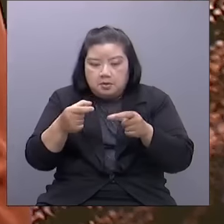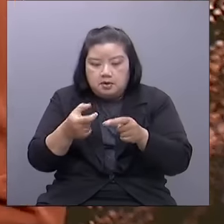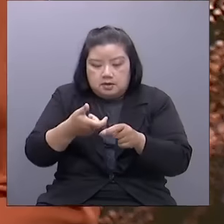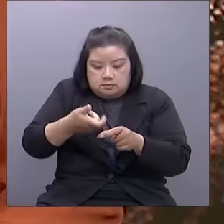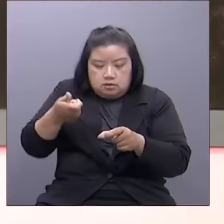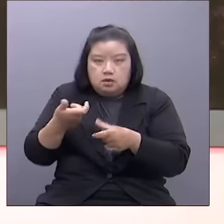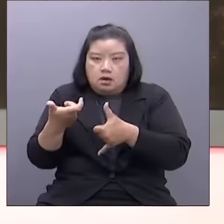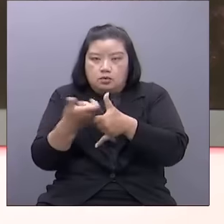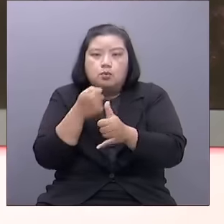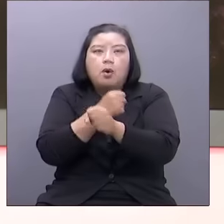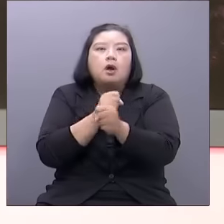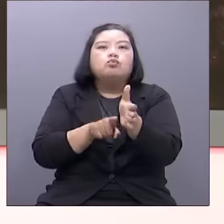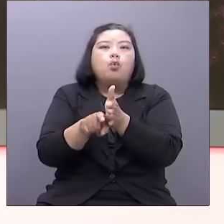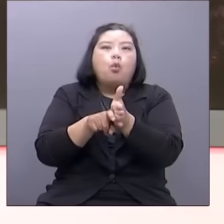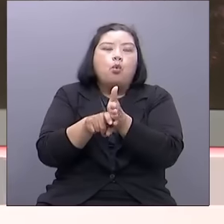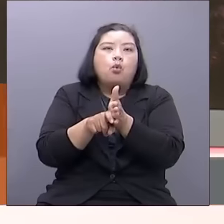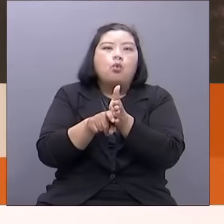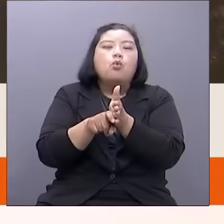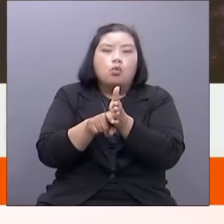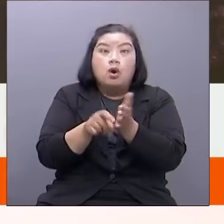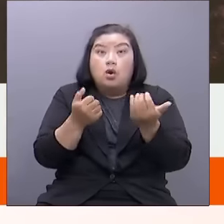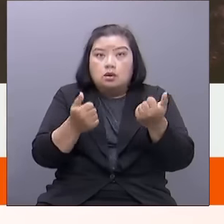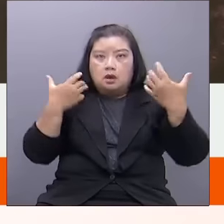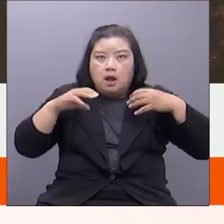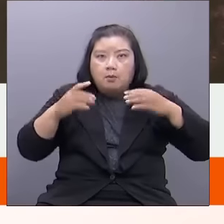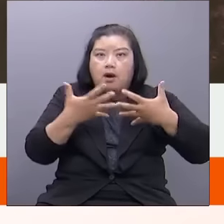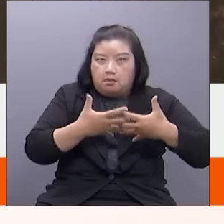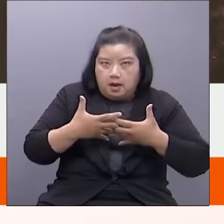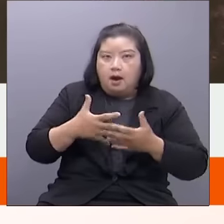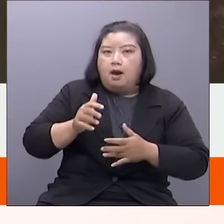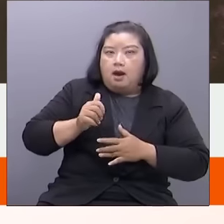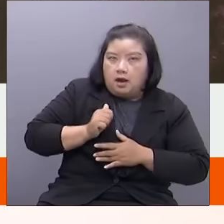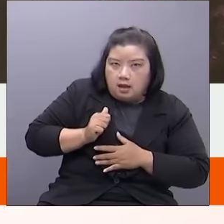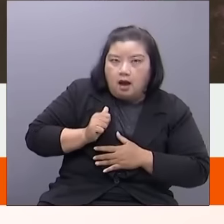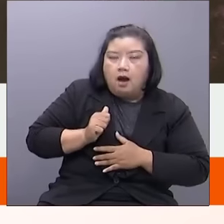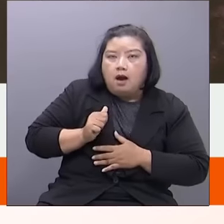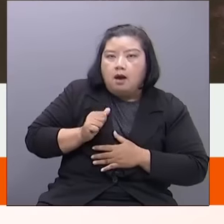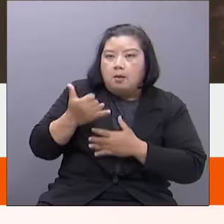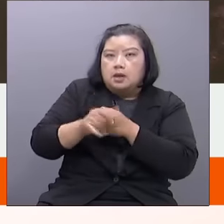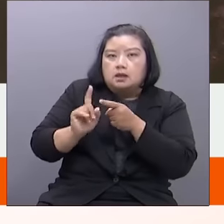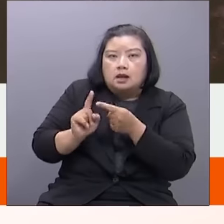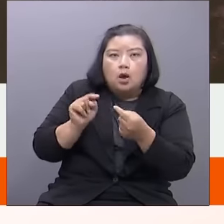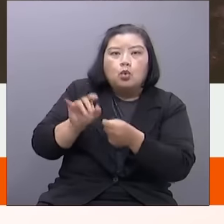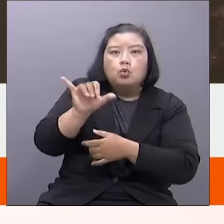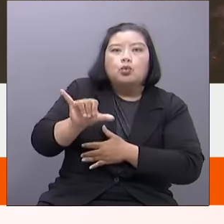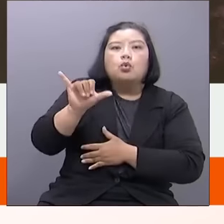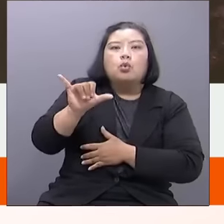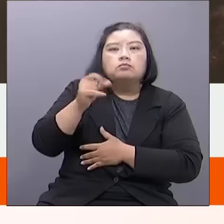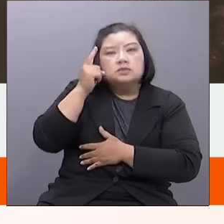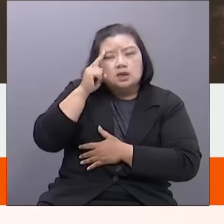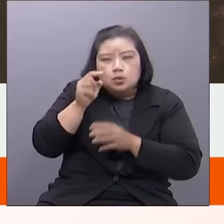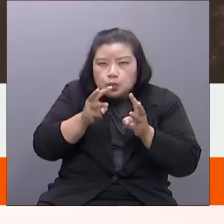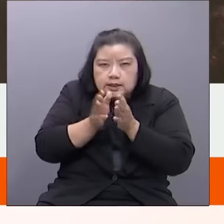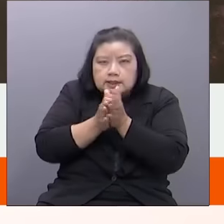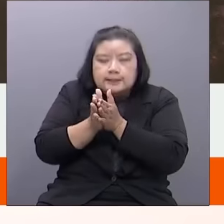อนาคตค่ะคุณผู้ชมคะปัจจุบันรัฐบาลสหรัฐแคนาดาแล้วก็หลายชาติในยุโรปเขาเริ่มมองหาลู่ทางในการจัดหาแล้วก็